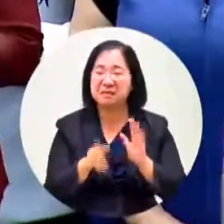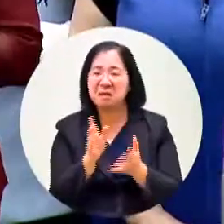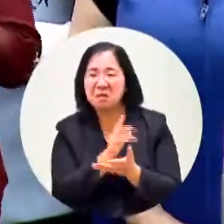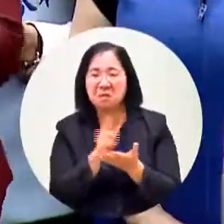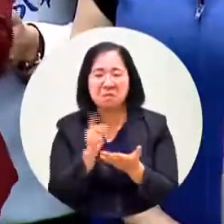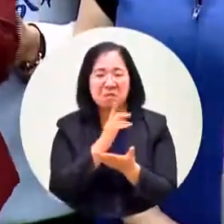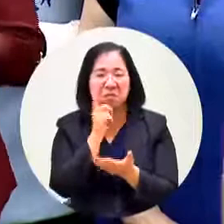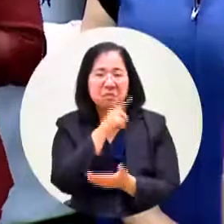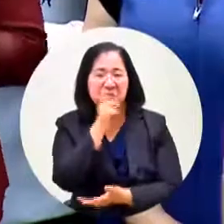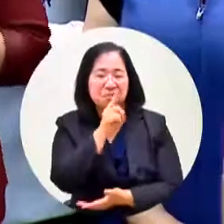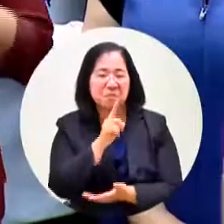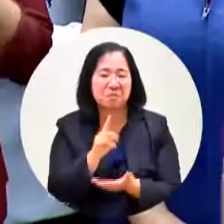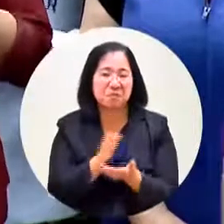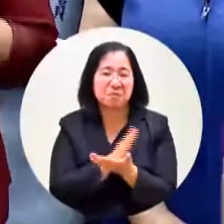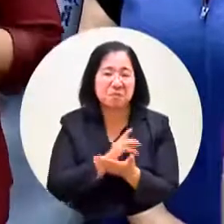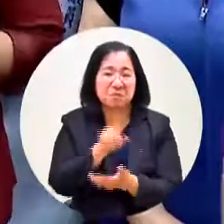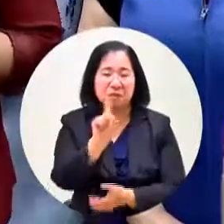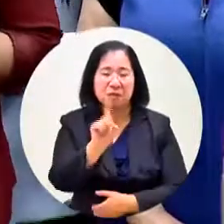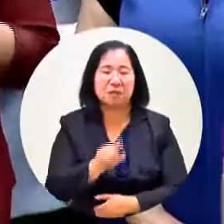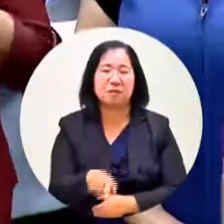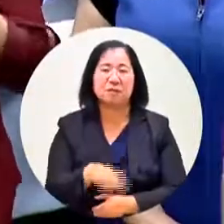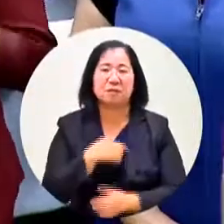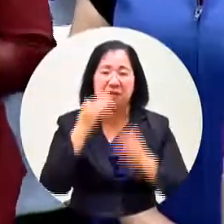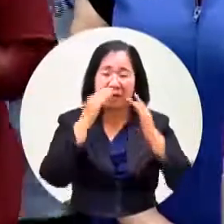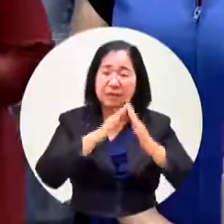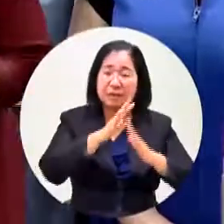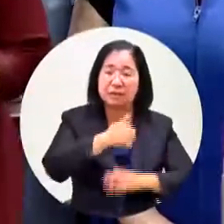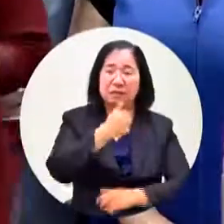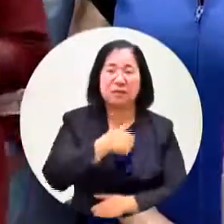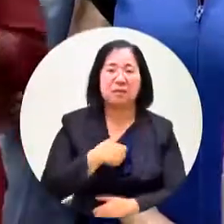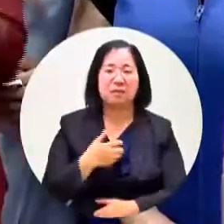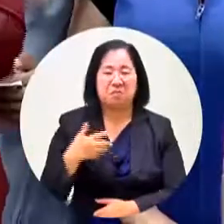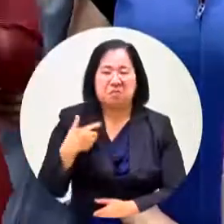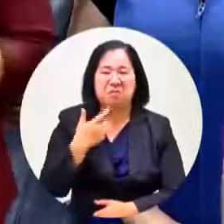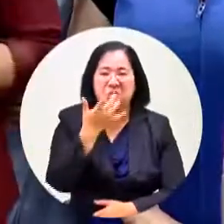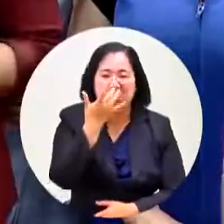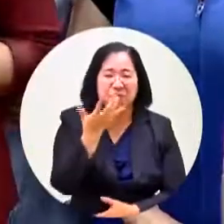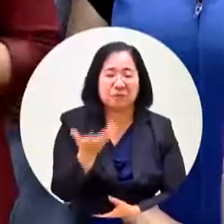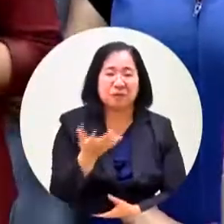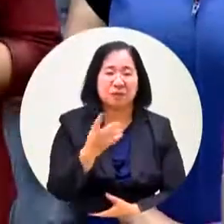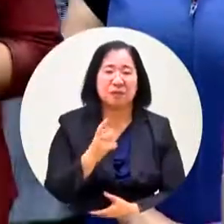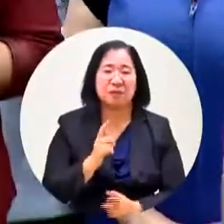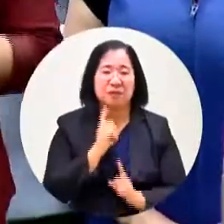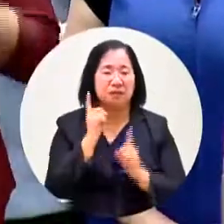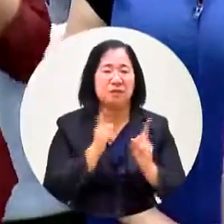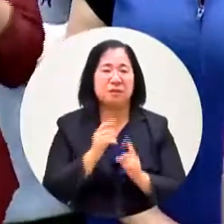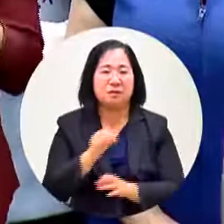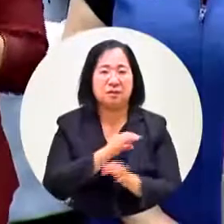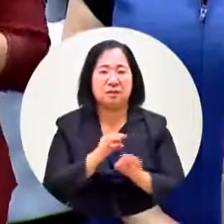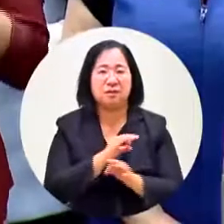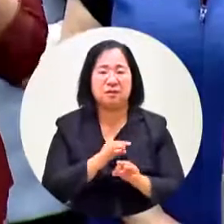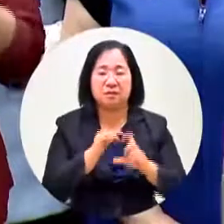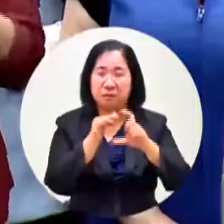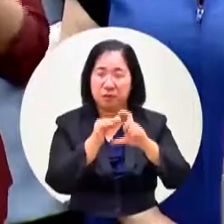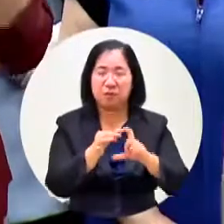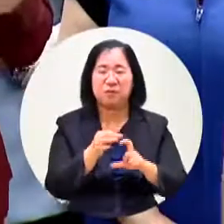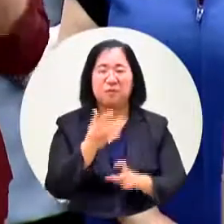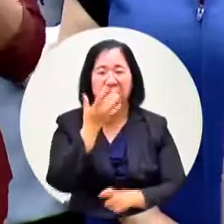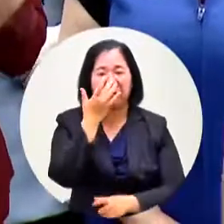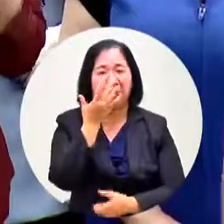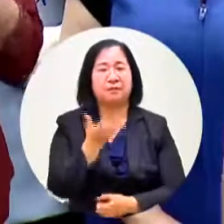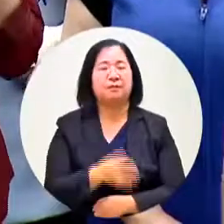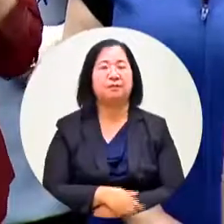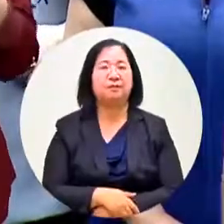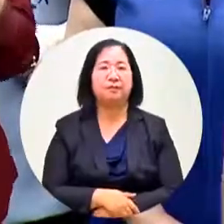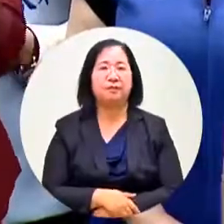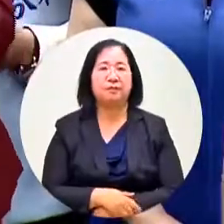意撒野或是作秀的一个场合。那我这边要讲，有一些议员呢，民进党的议员，自从这个自金区